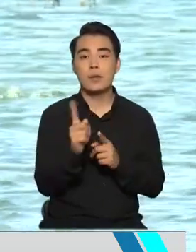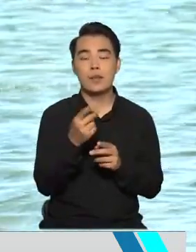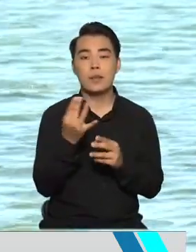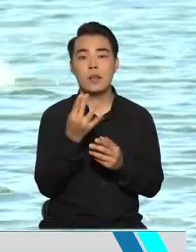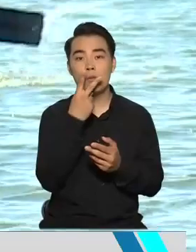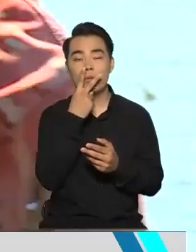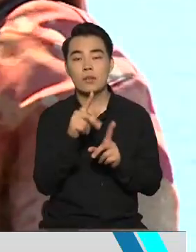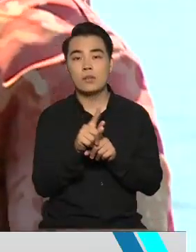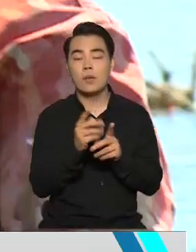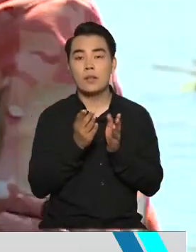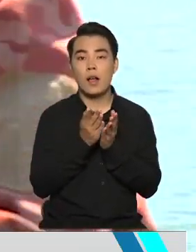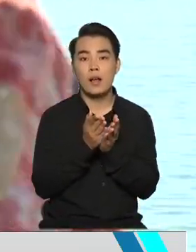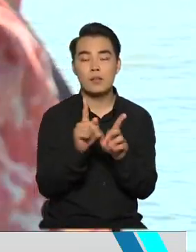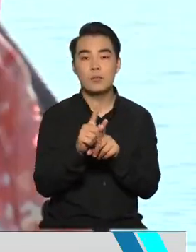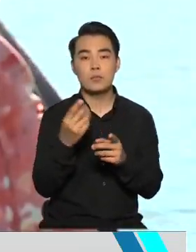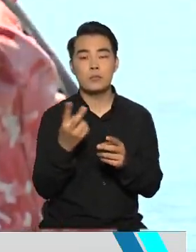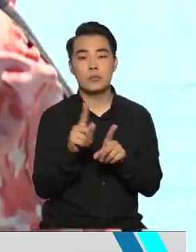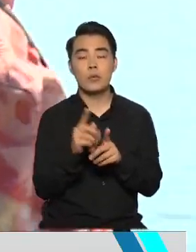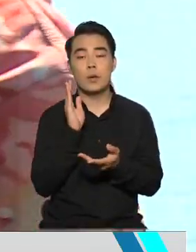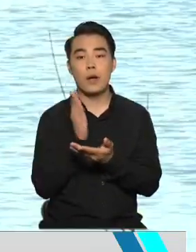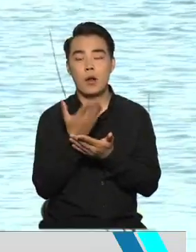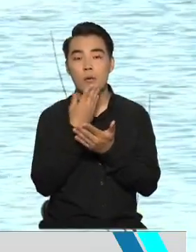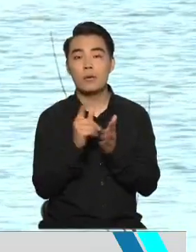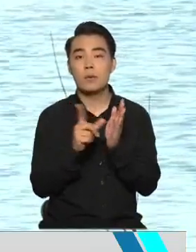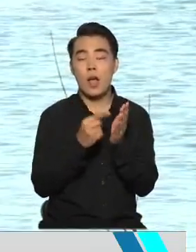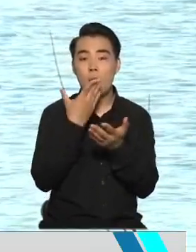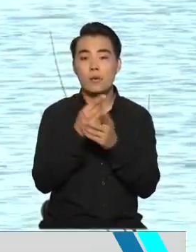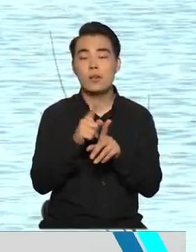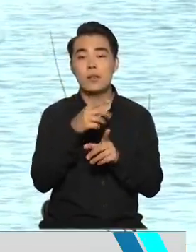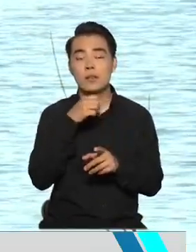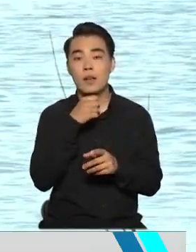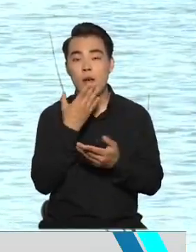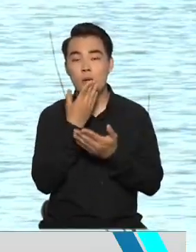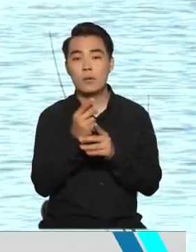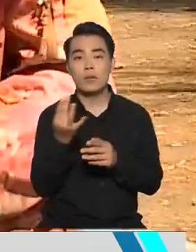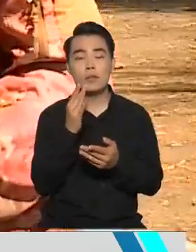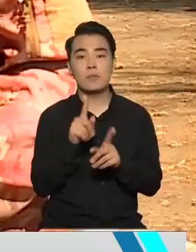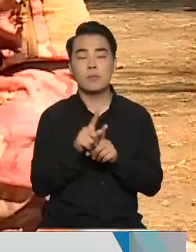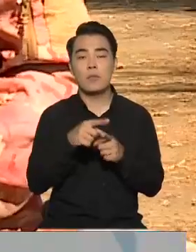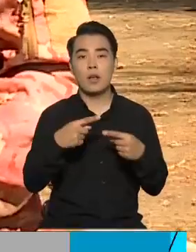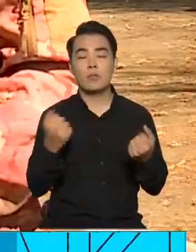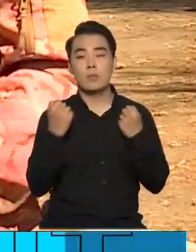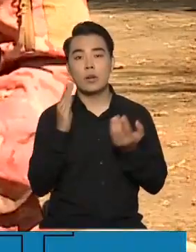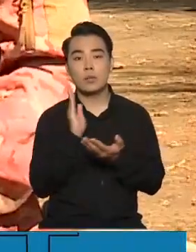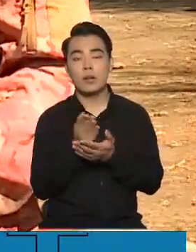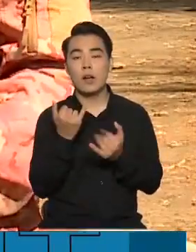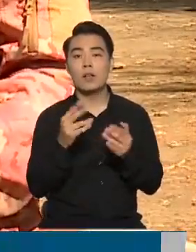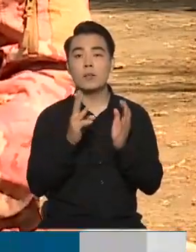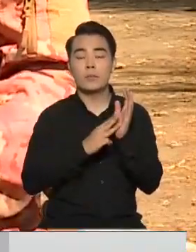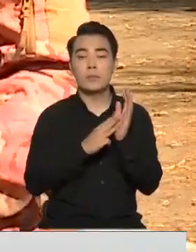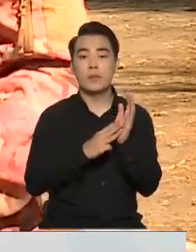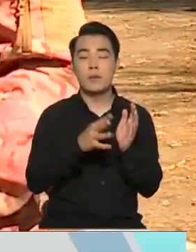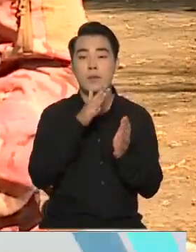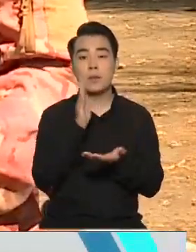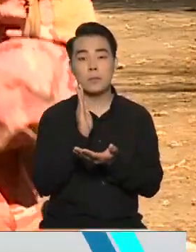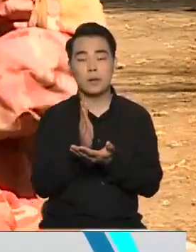қария қайықпен жүріп ауда құрады екен. Зейнеткер өзен жағалағанның өзегі талмайды деген пайымда. Мен қазір 80-ден асып тұрмын ғой